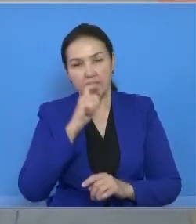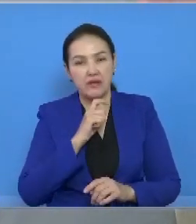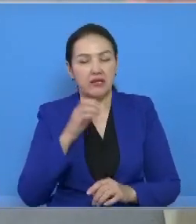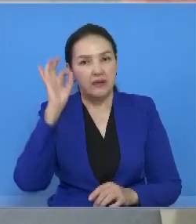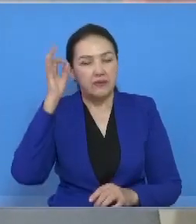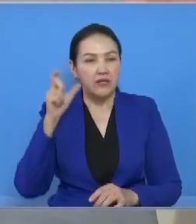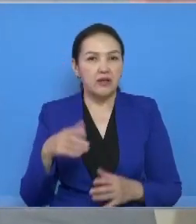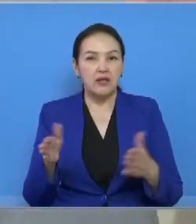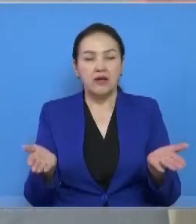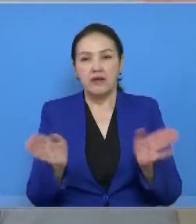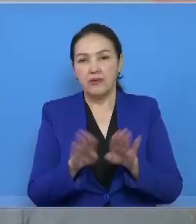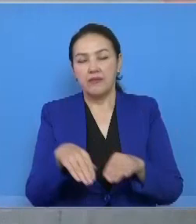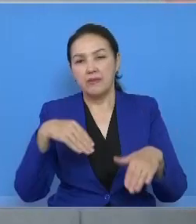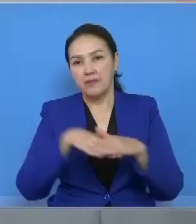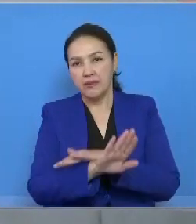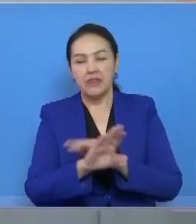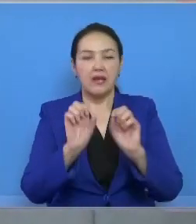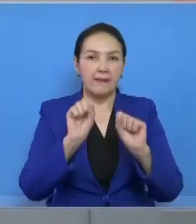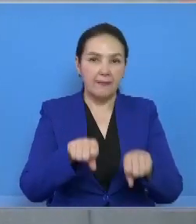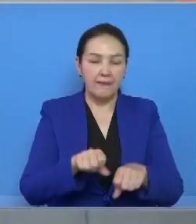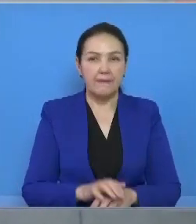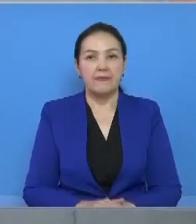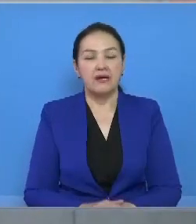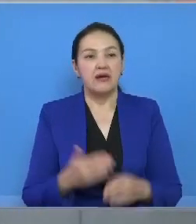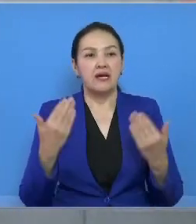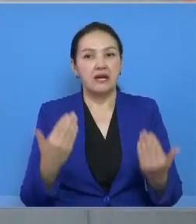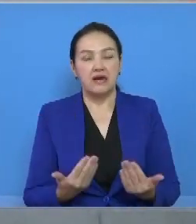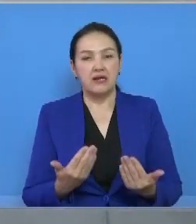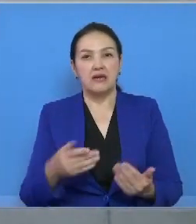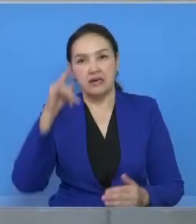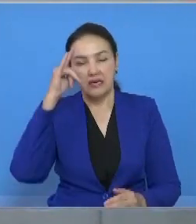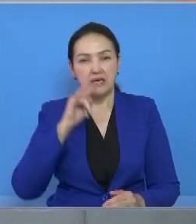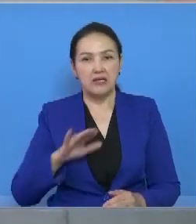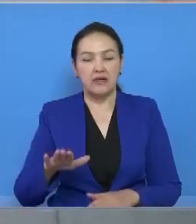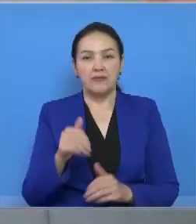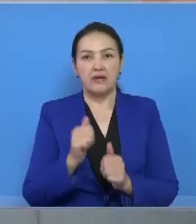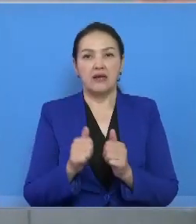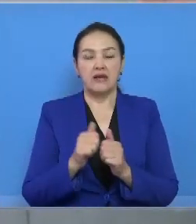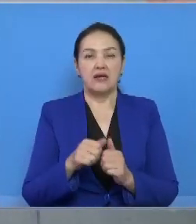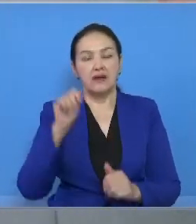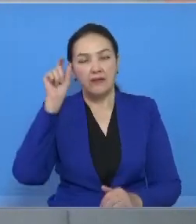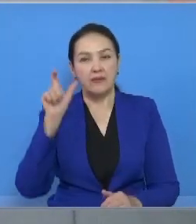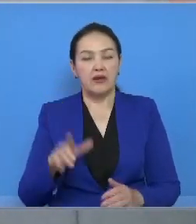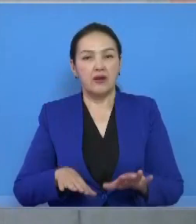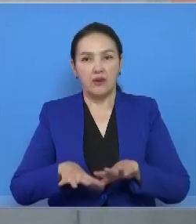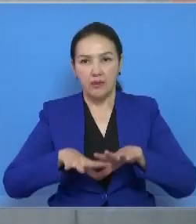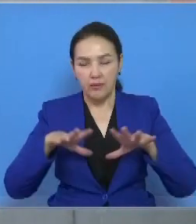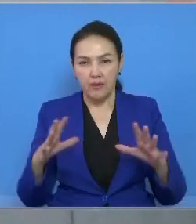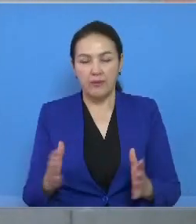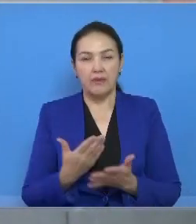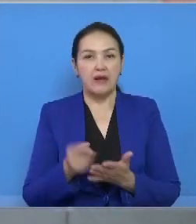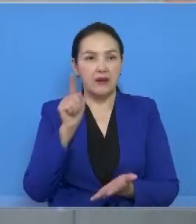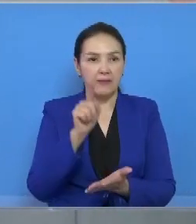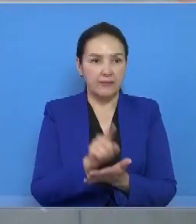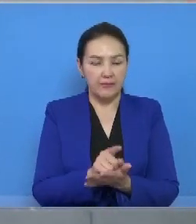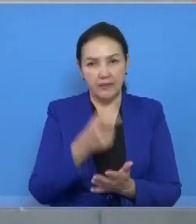болса, кабинетін жауып, WhatsApp-ын жауып, оған бармай қойыңыз. Қазір Қазақстан бойынша әрбір аймақта мен шәкірттерім өсіп жатыр. Олардың барлығы міндетті